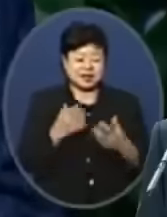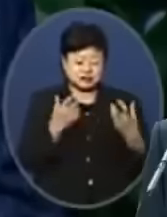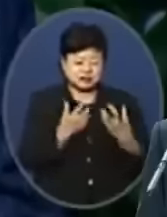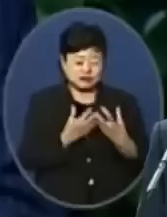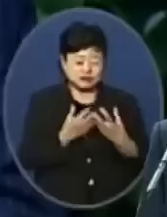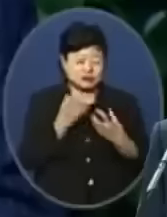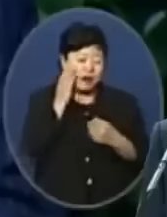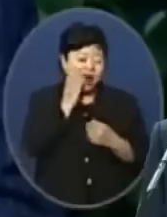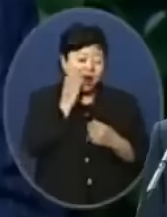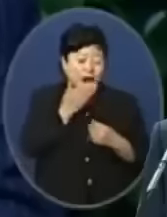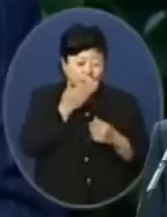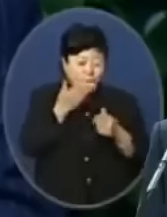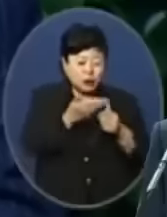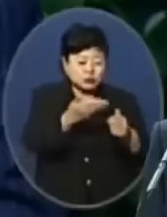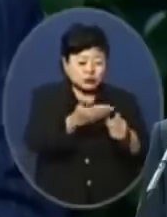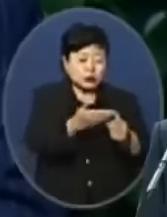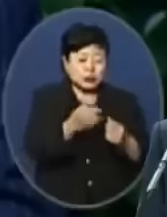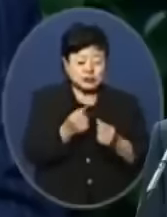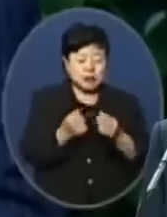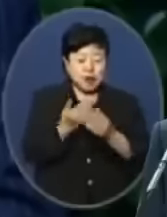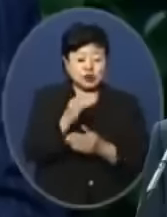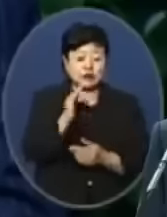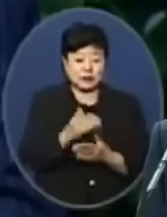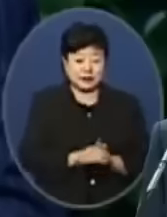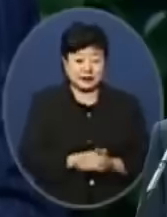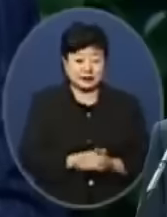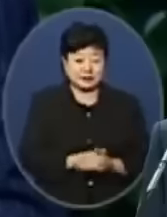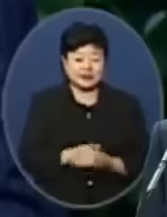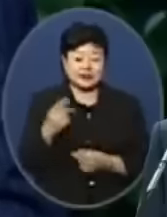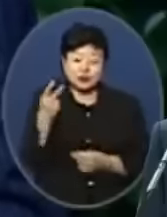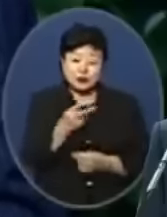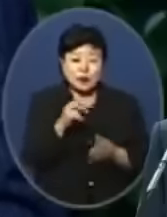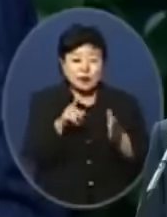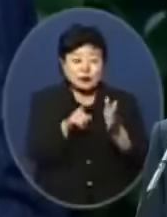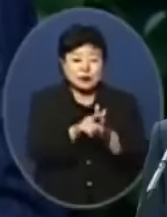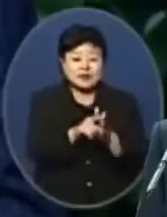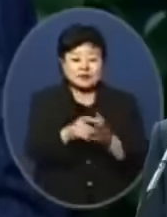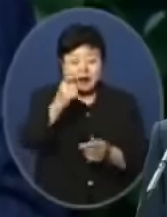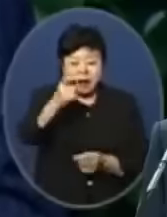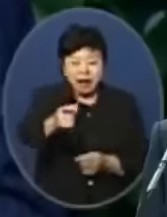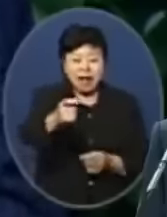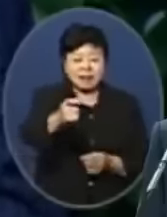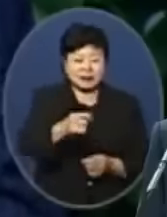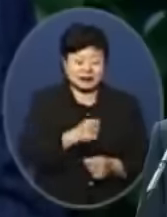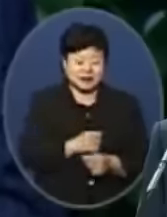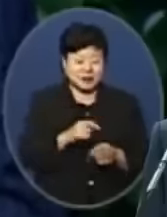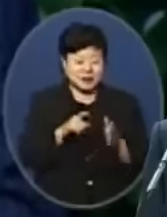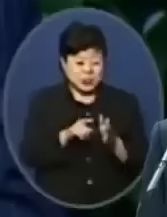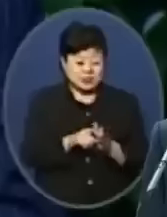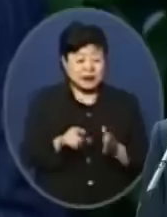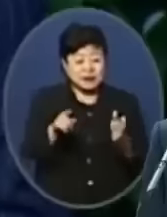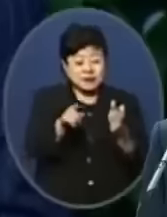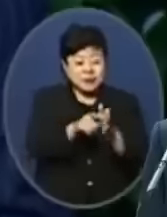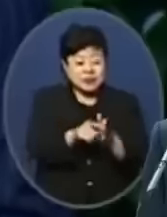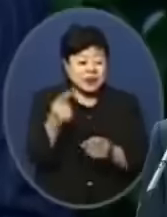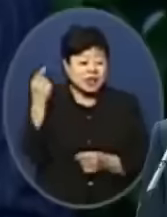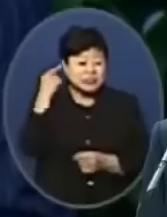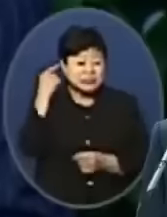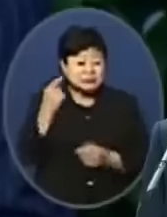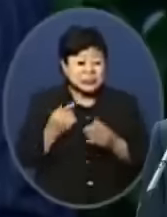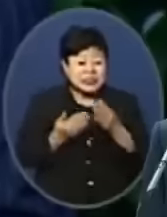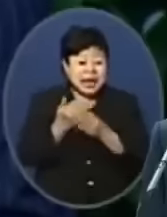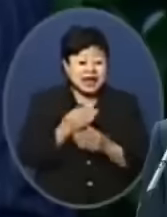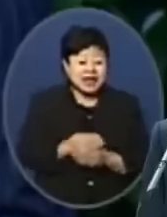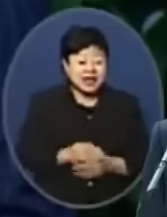충분한 영양을 섭취하게 되면 믿음이 힘을 얻게 되는 것입니다. 그리고 믿음을 강하게 하려면 믿음은 들음에서